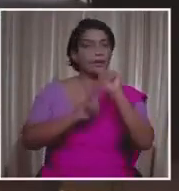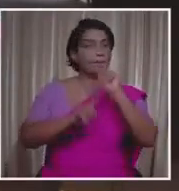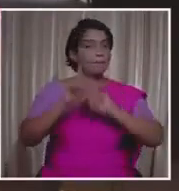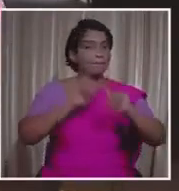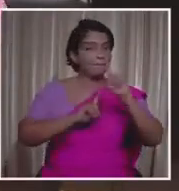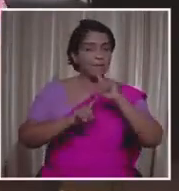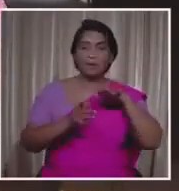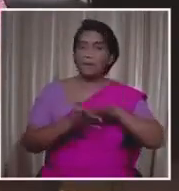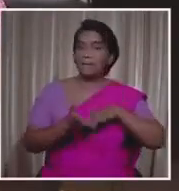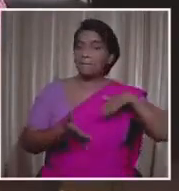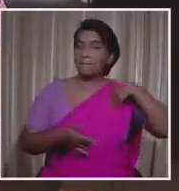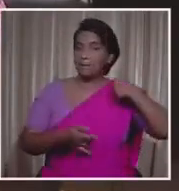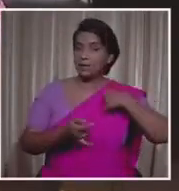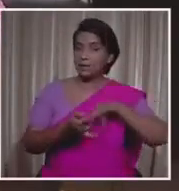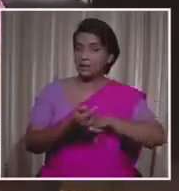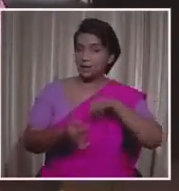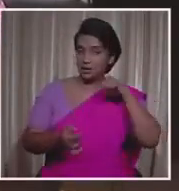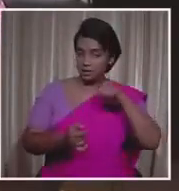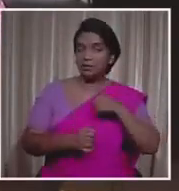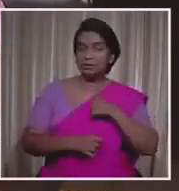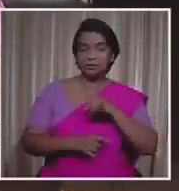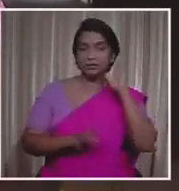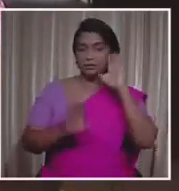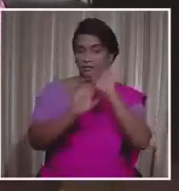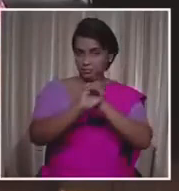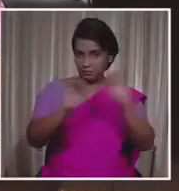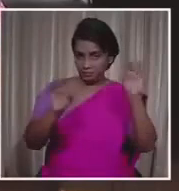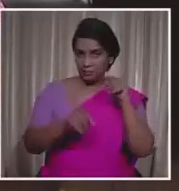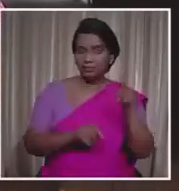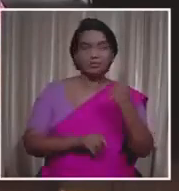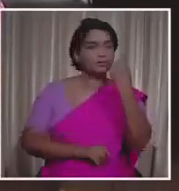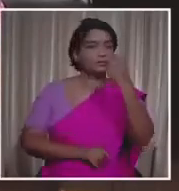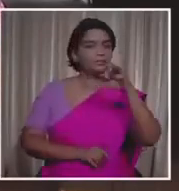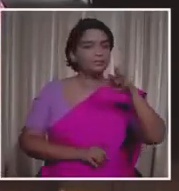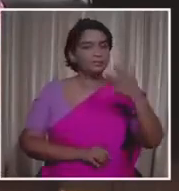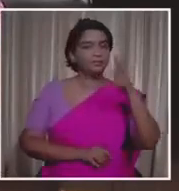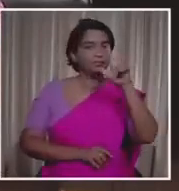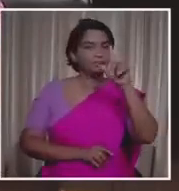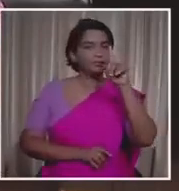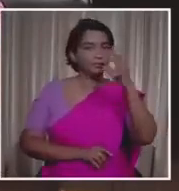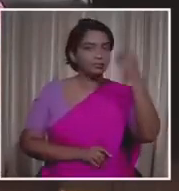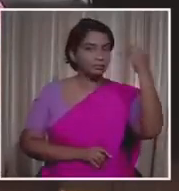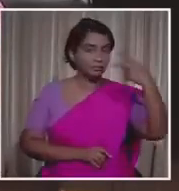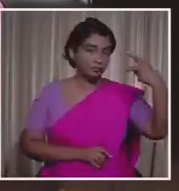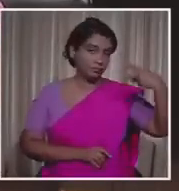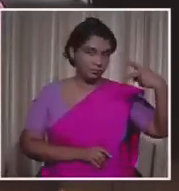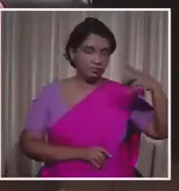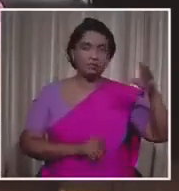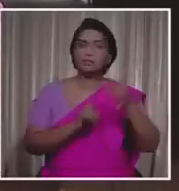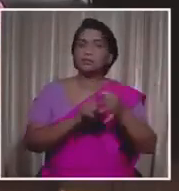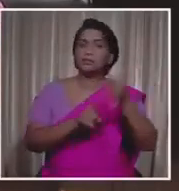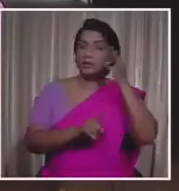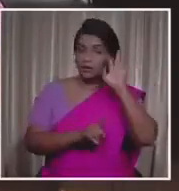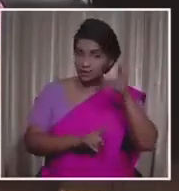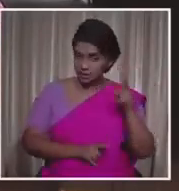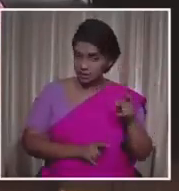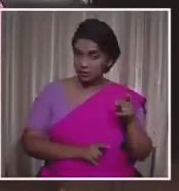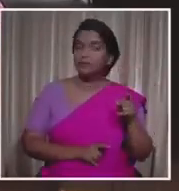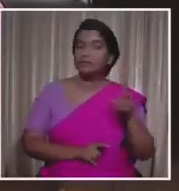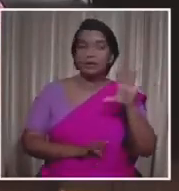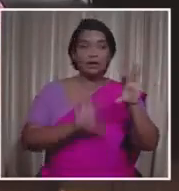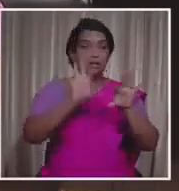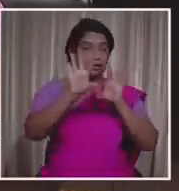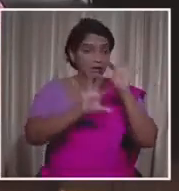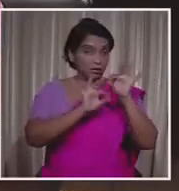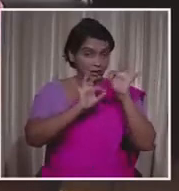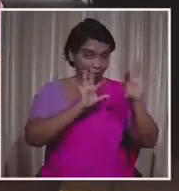පාර්ලිමේන්තුවේ මහලේකම්වරයා විසින් කරනු ලබන නිවේදනය 1981 අංක 2 දරන ජනාධිපතිවරයා තෝරාපත්